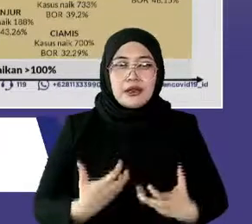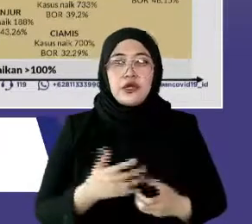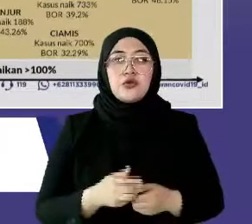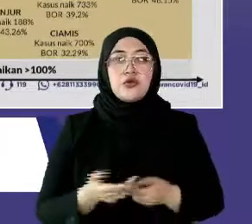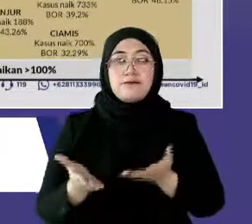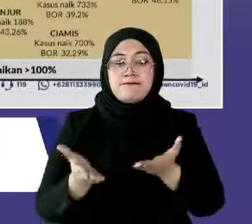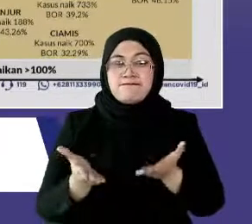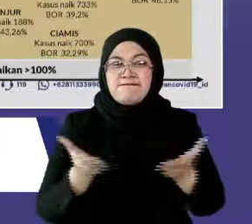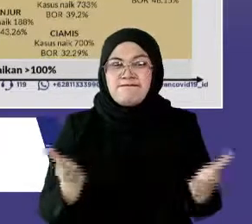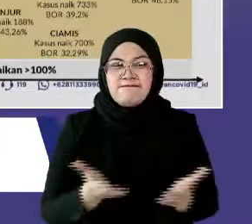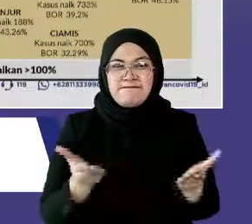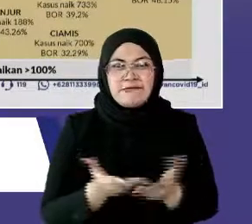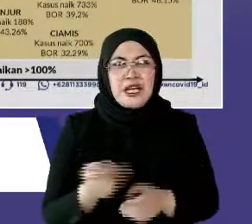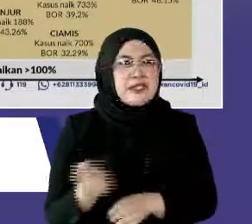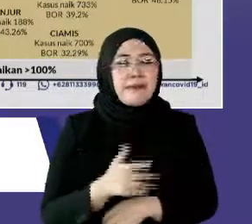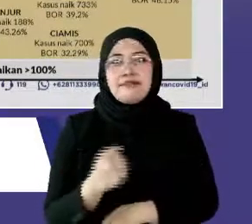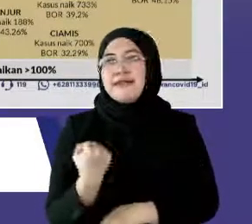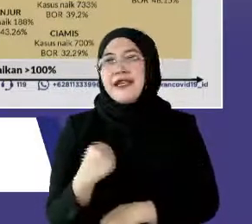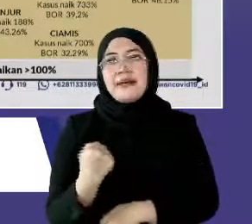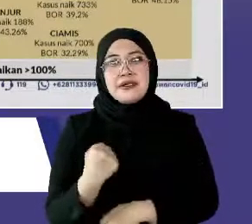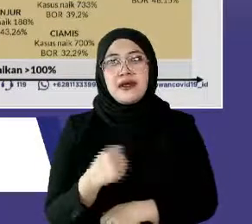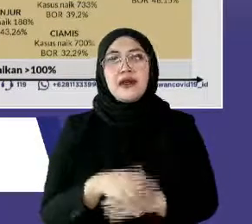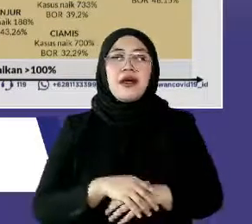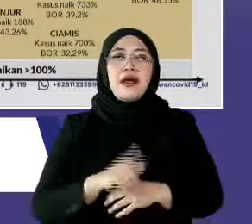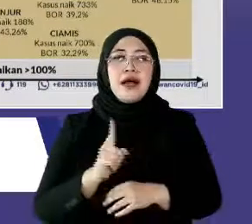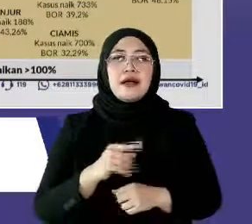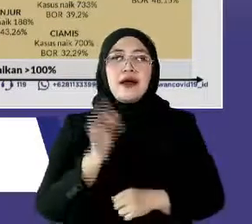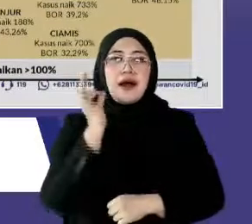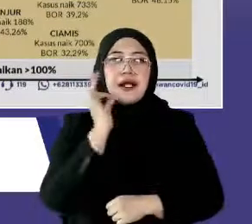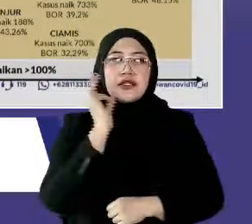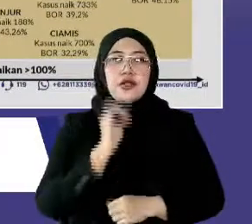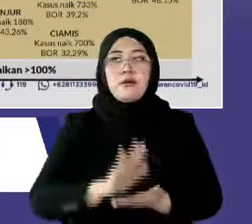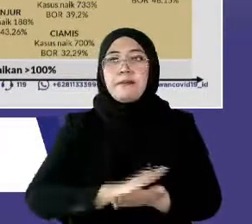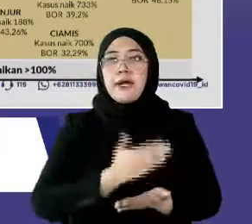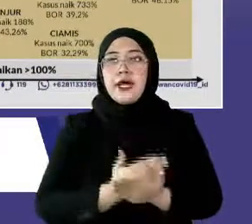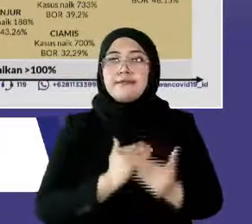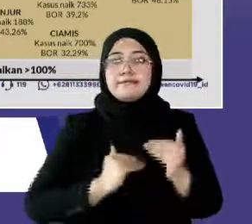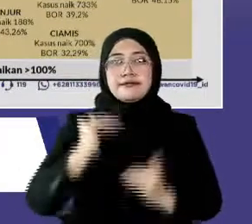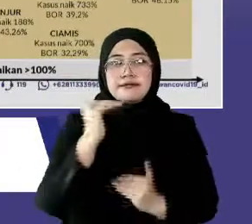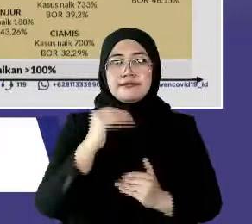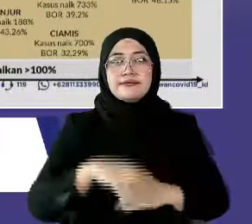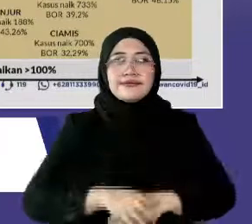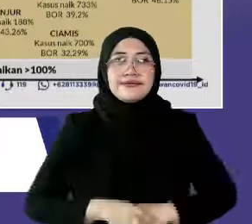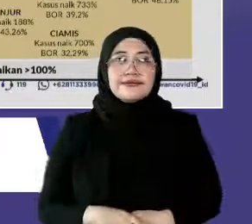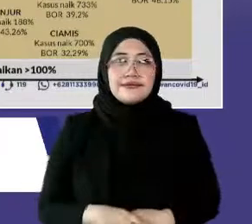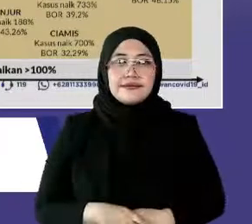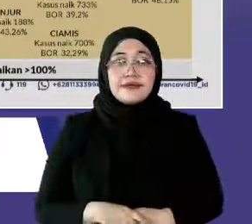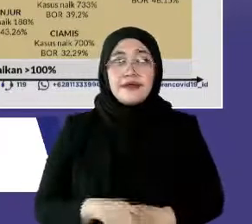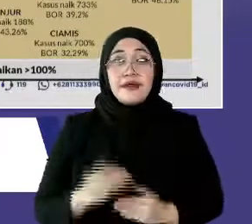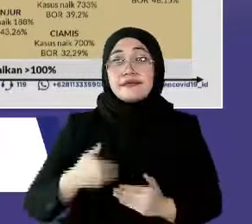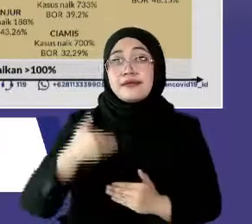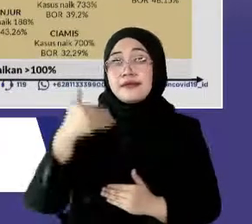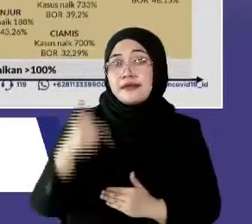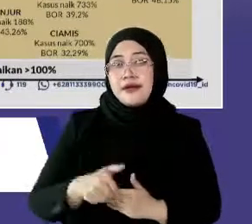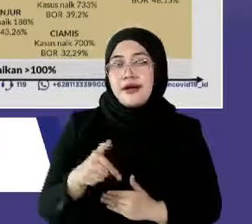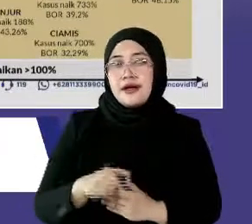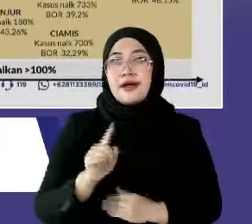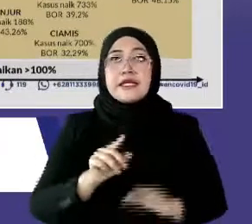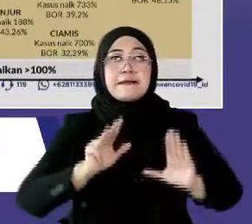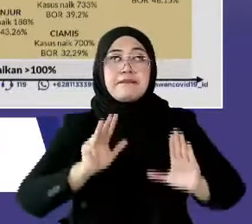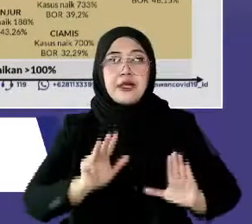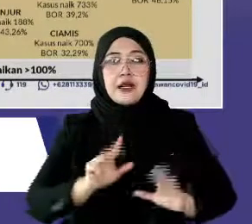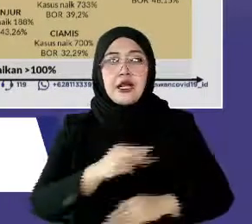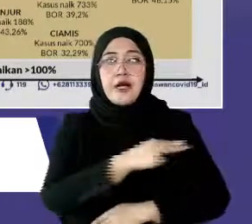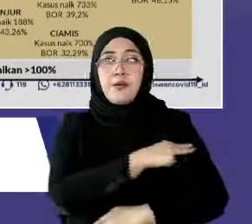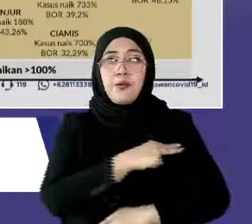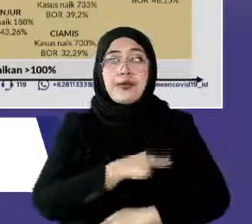kondisi ini dapat meningkatkan potensi kematian Oke saat ini terdapat sembilan kabupaten